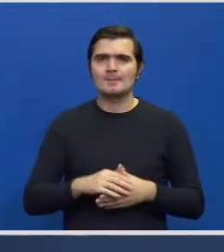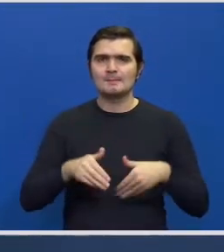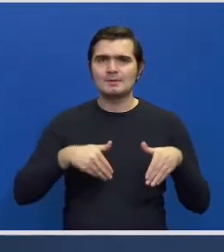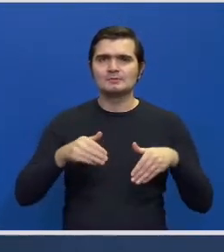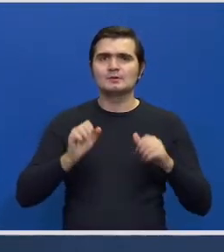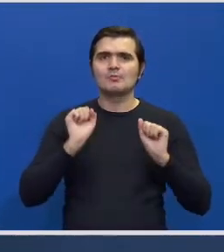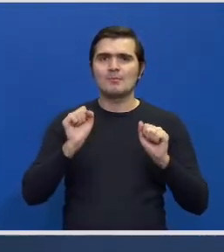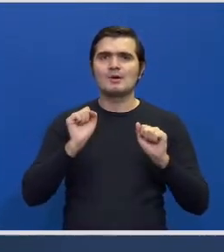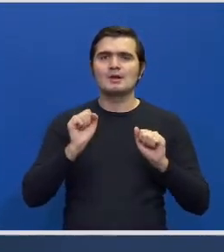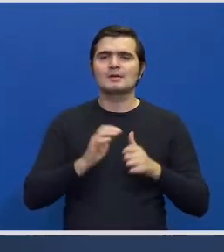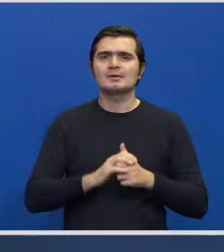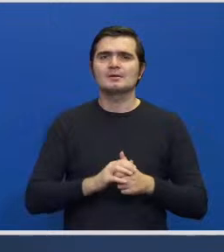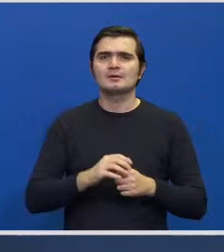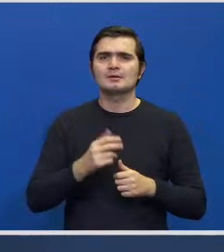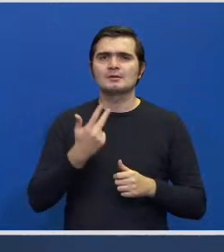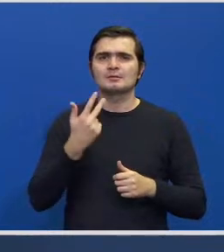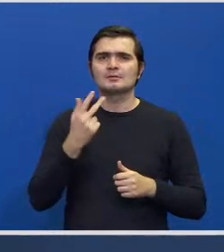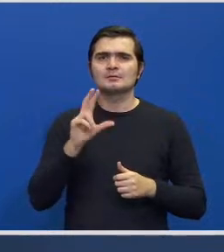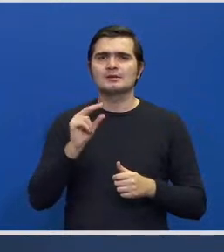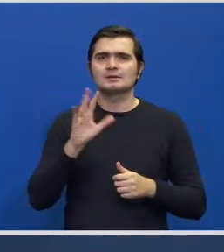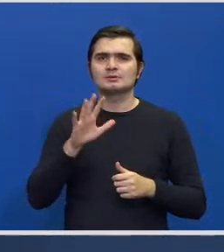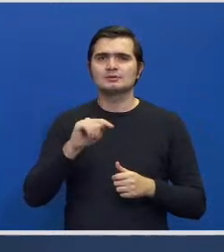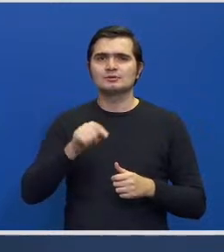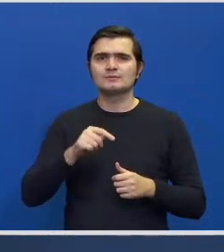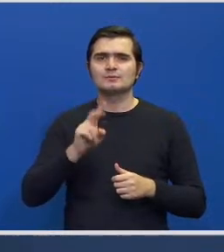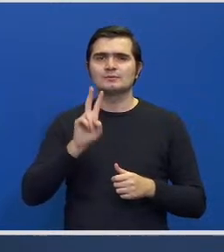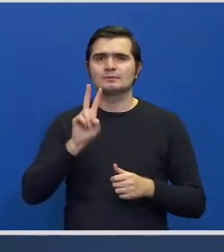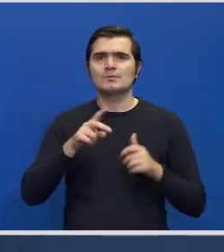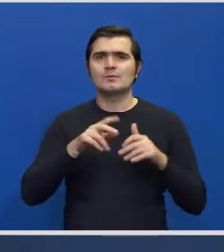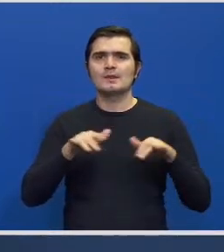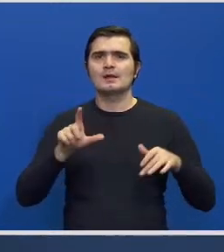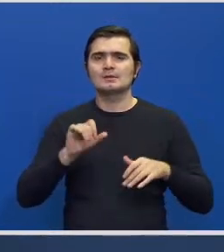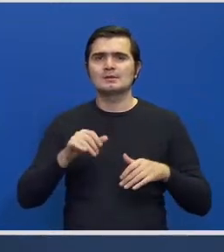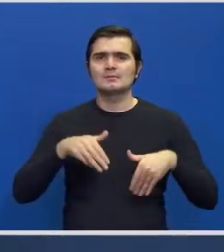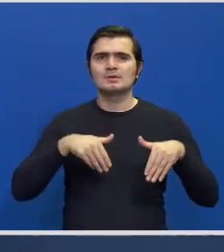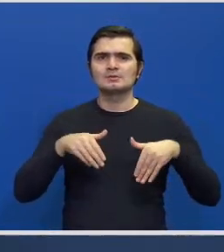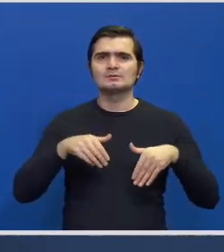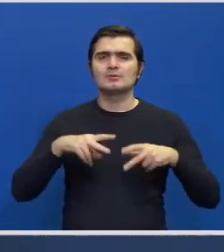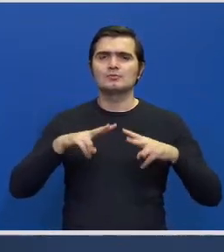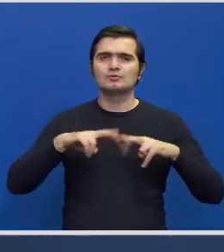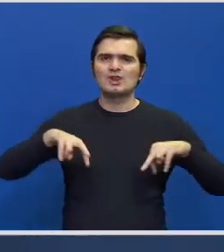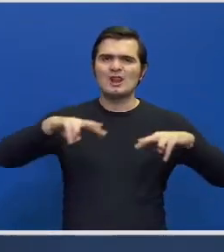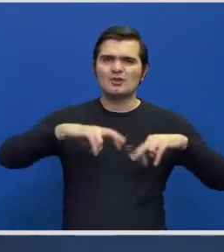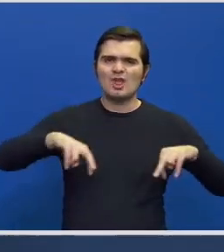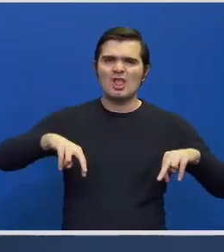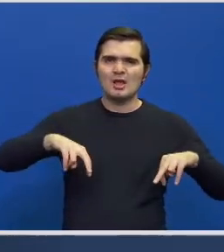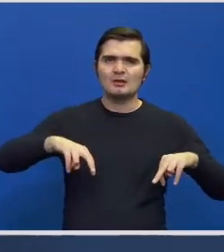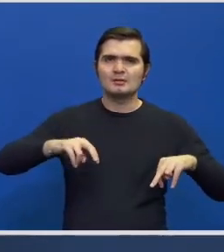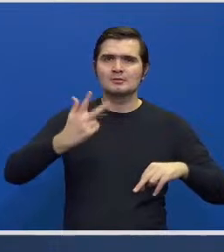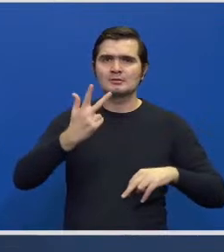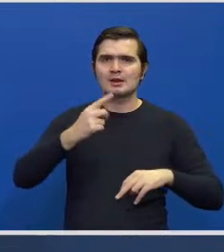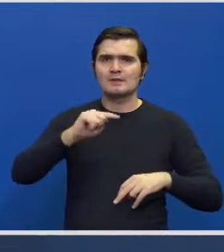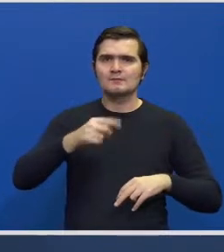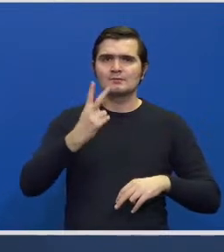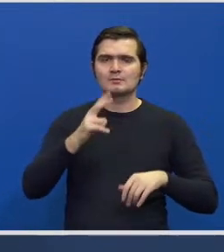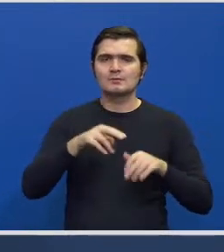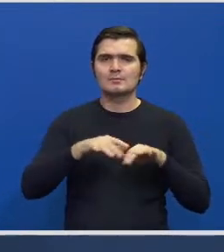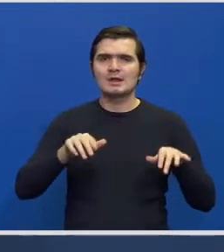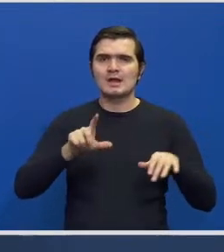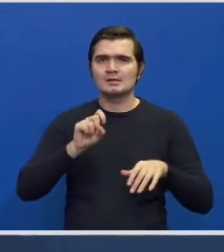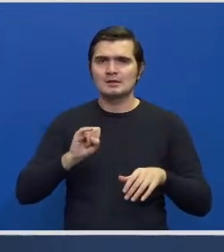4 miliarde de lei, Ministerul Apărării, 35,2 miliarde de lei, Ministerul